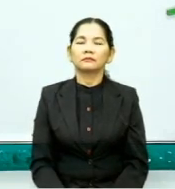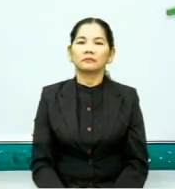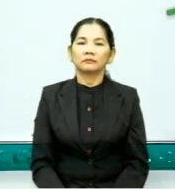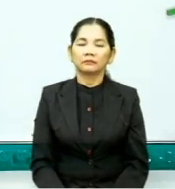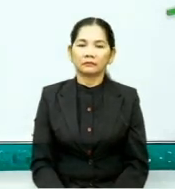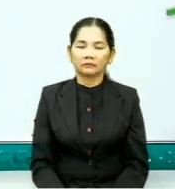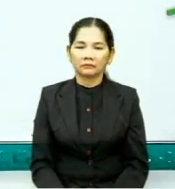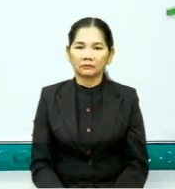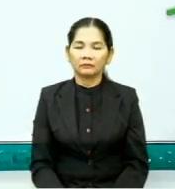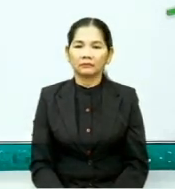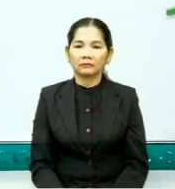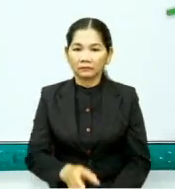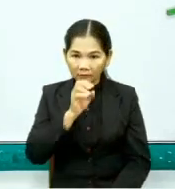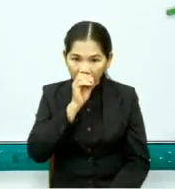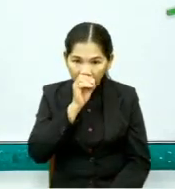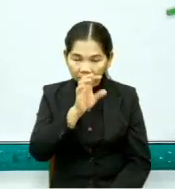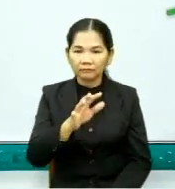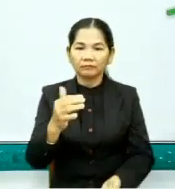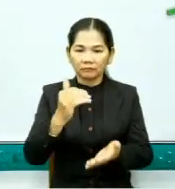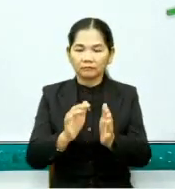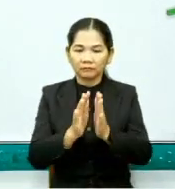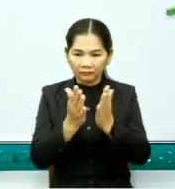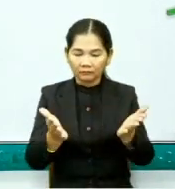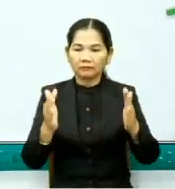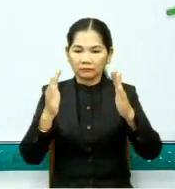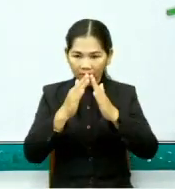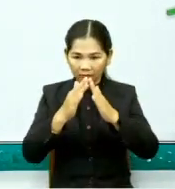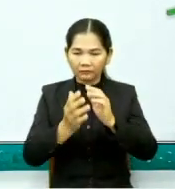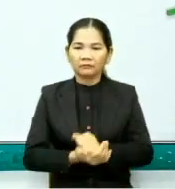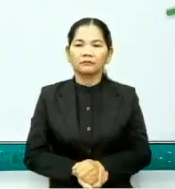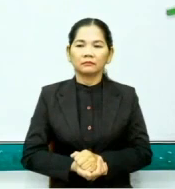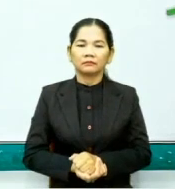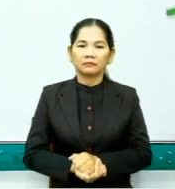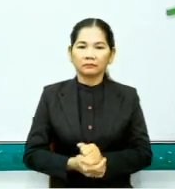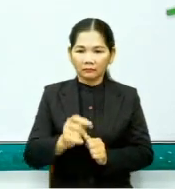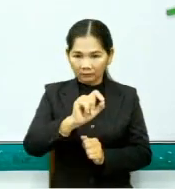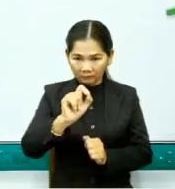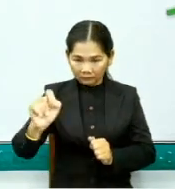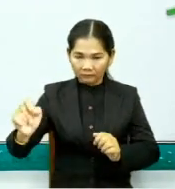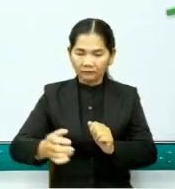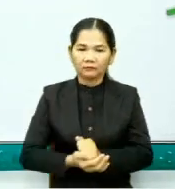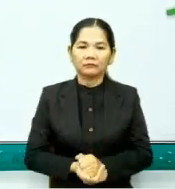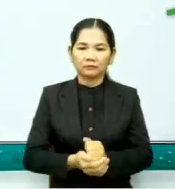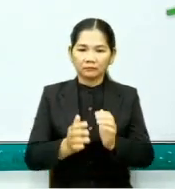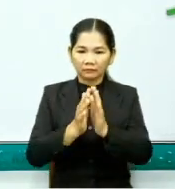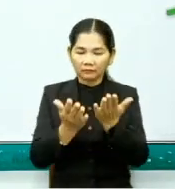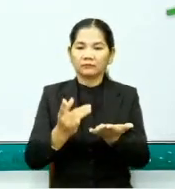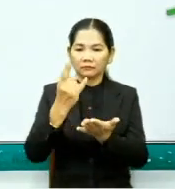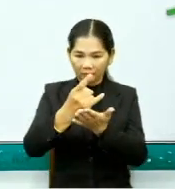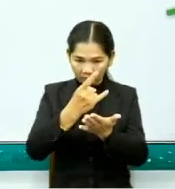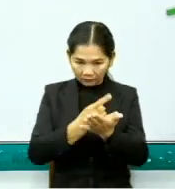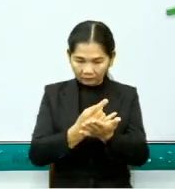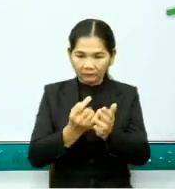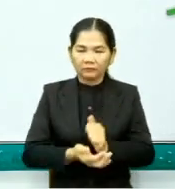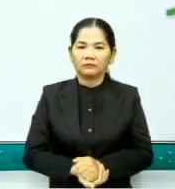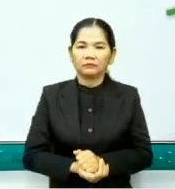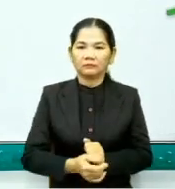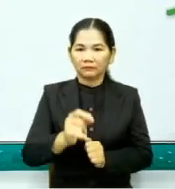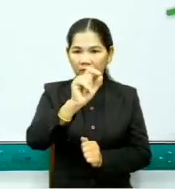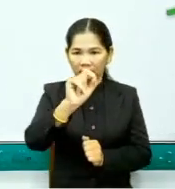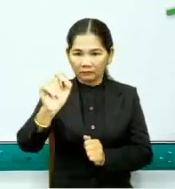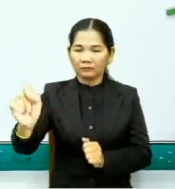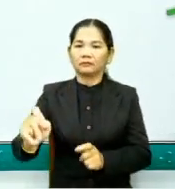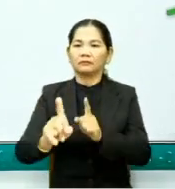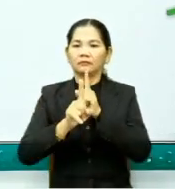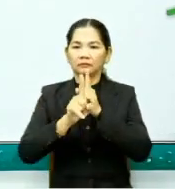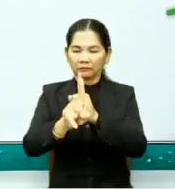chàng chẳng nè cứ bình chạm mà đằng tiền là con dục sập hơi cạch cà đầu bọc con cha sập hơi mì riên đó là con cha sơ xế tam